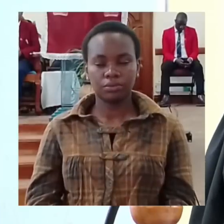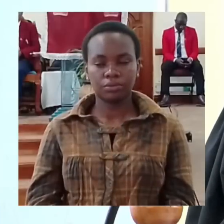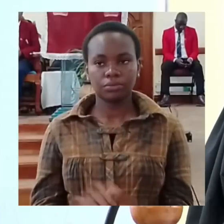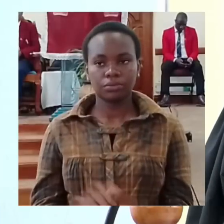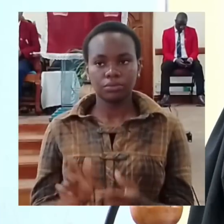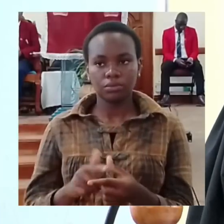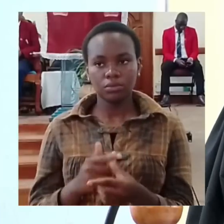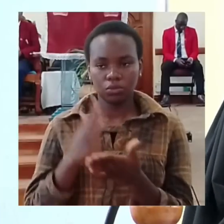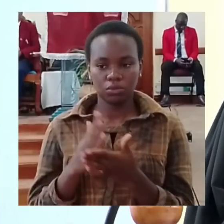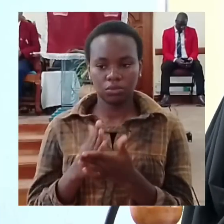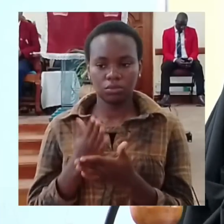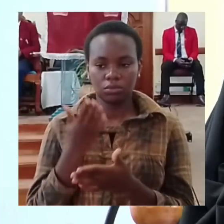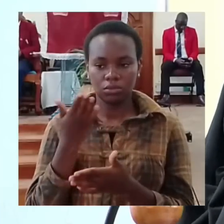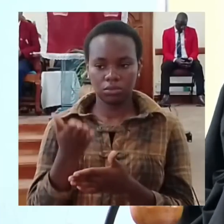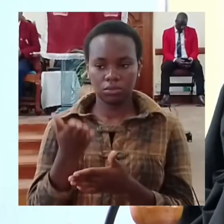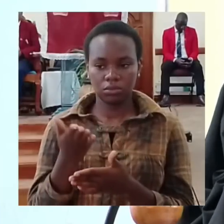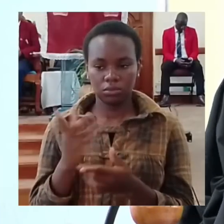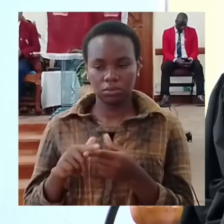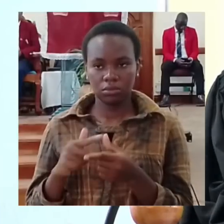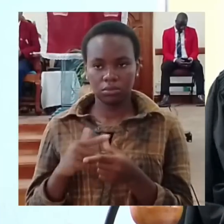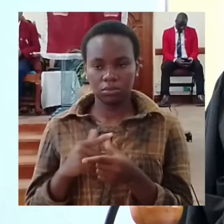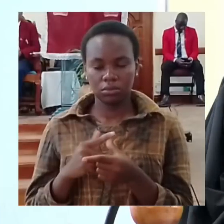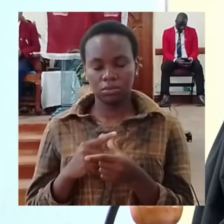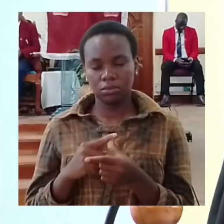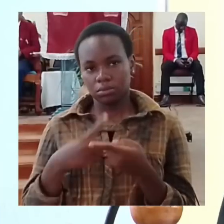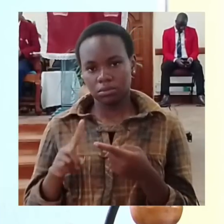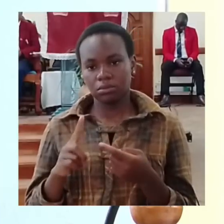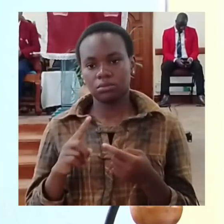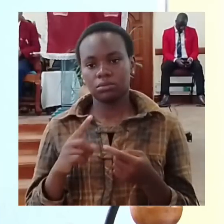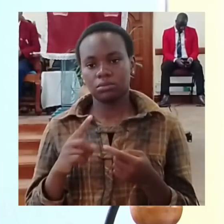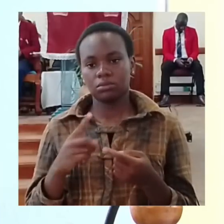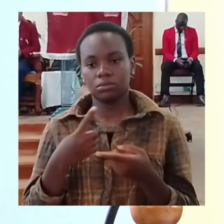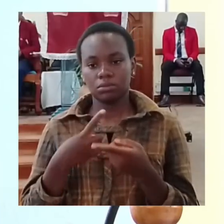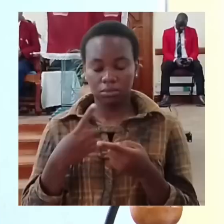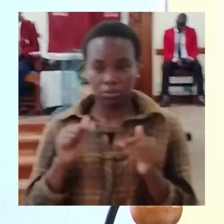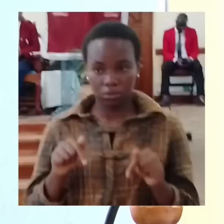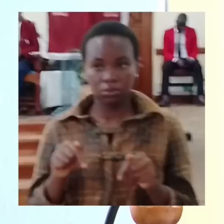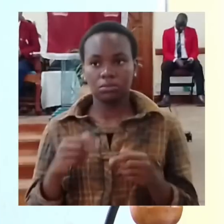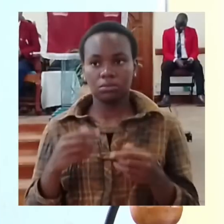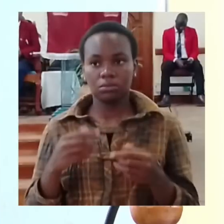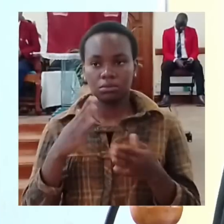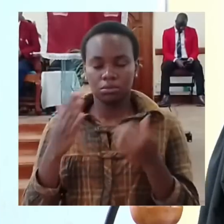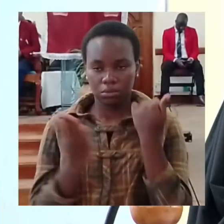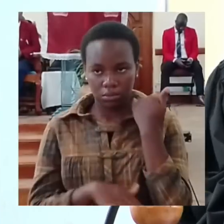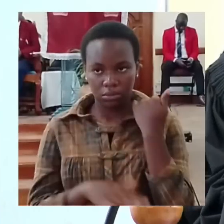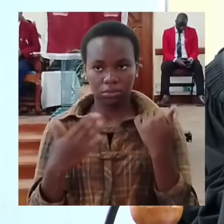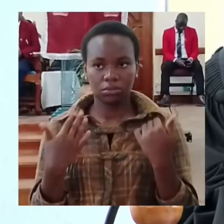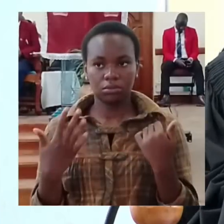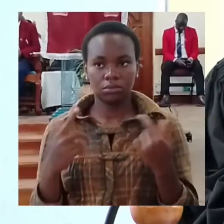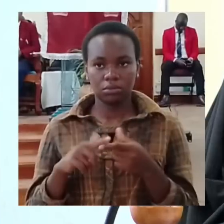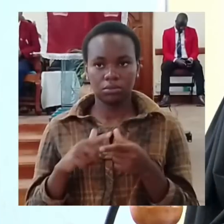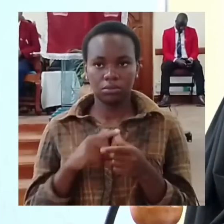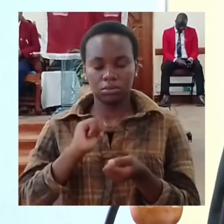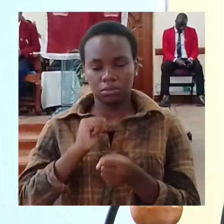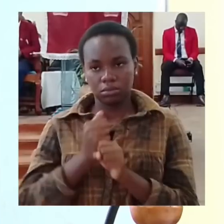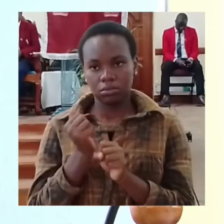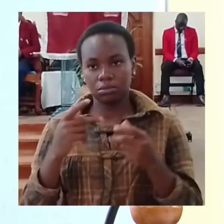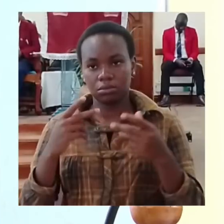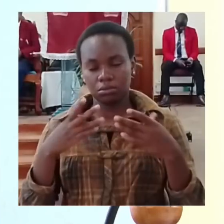Tugire ũndũ ũmwe ũrĩa ũthũkagia mũndũ nĩ mwĩyambarario, na koguo kĩhonia kĩa mũndũ ũyũ weyambararagio gwĩtwo